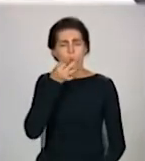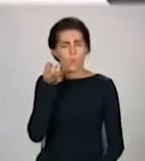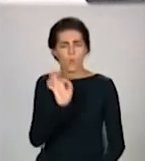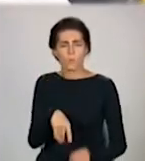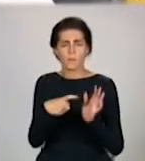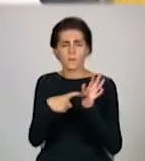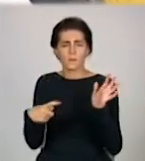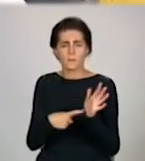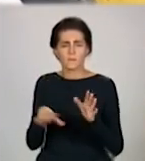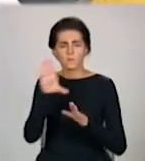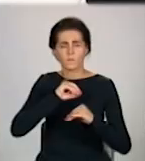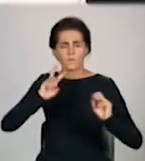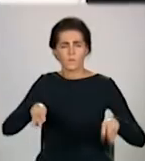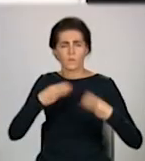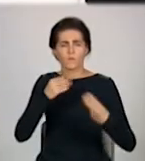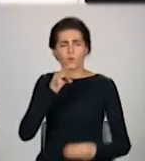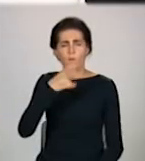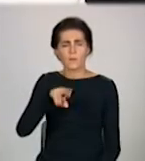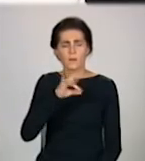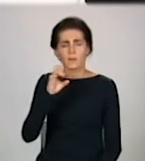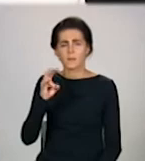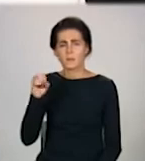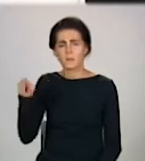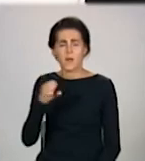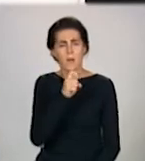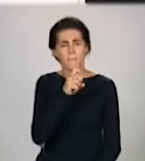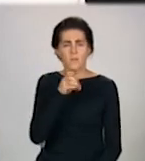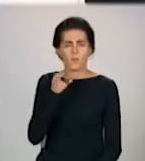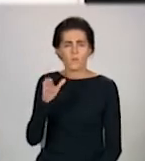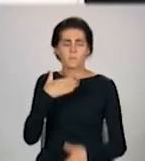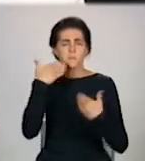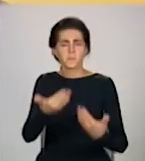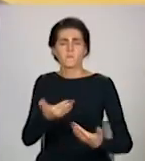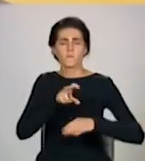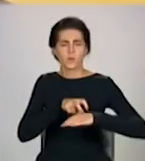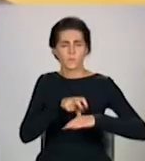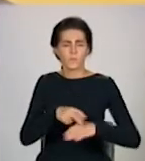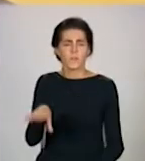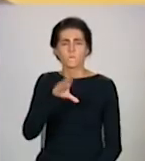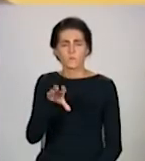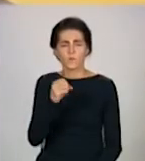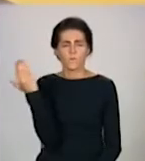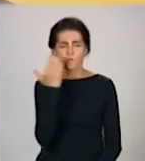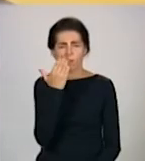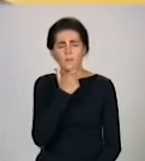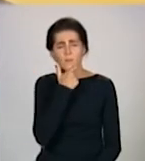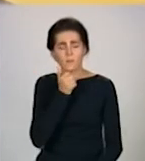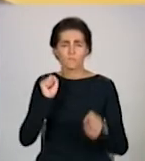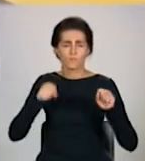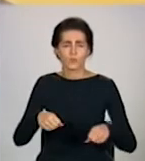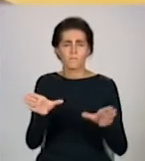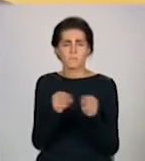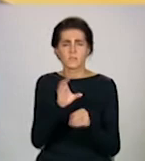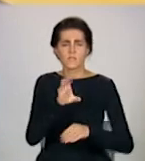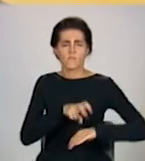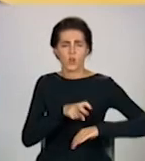аудиторією інтерактивного проєкту фонду Ріната Ахметова «Запитай у лікаря». Посмотреть всі записи еженедельних онлайн-встреч з врачами